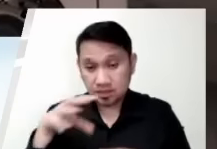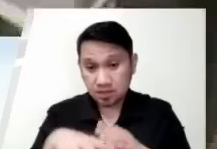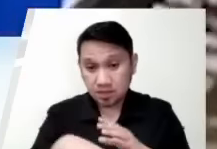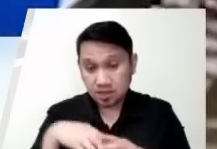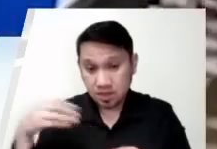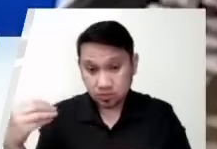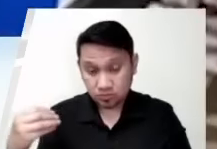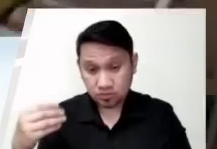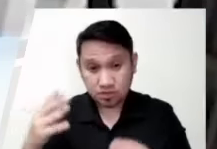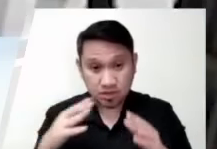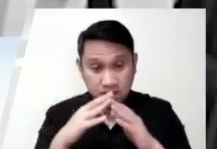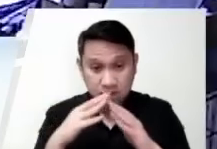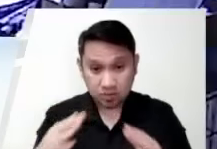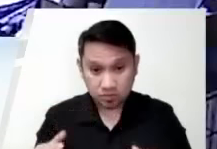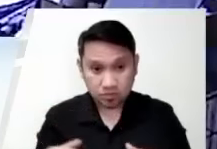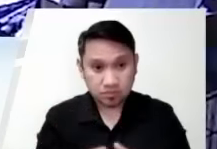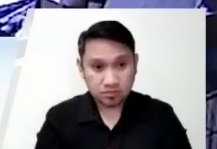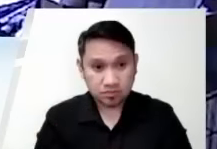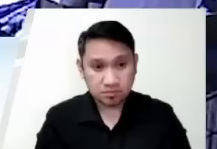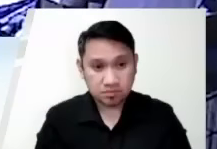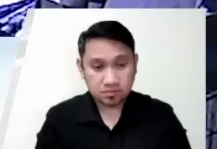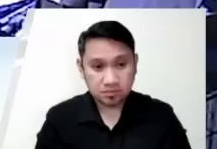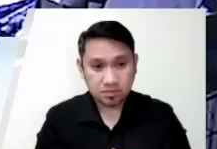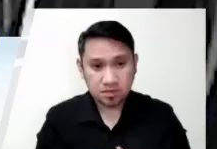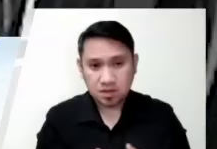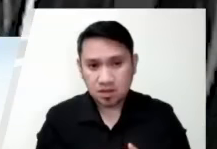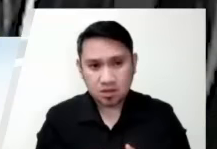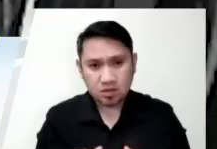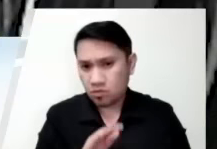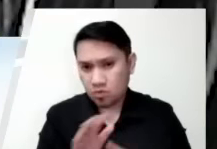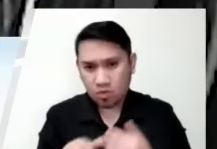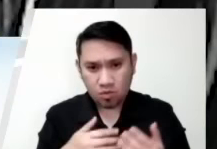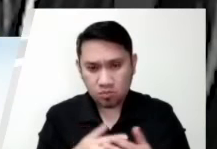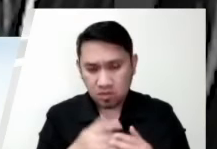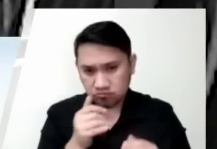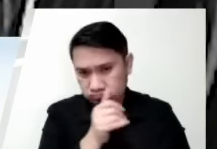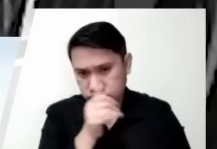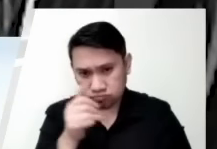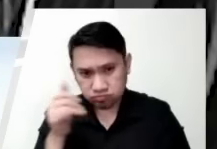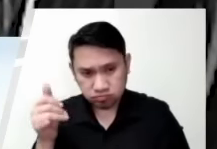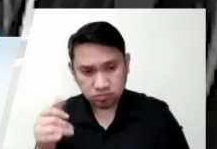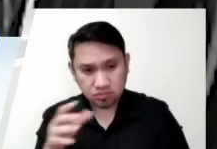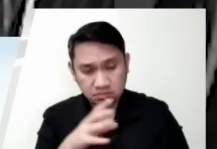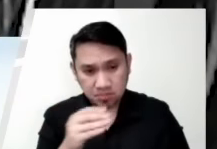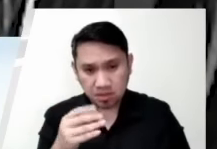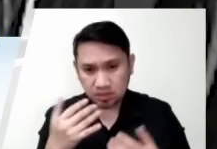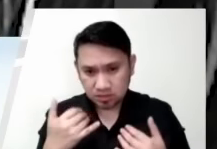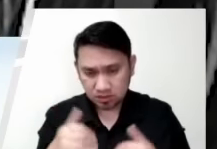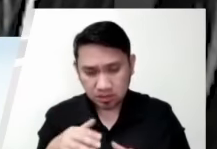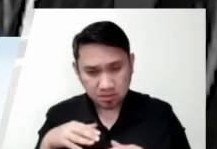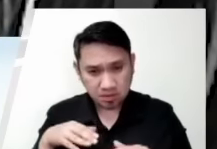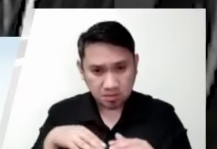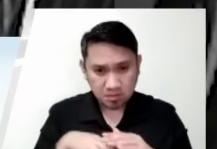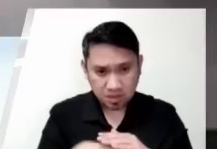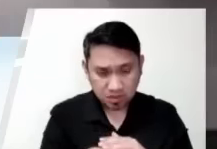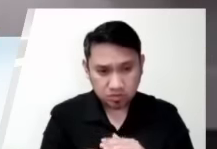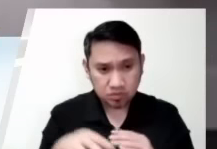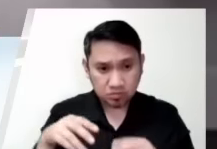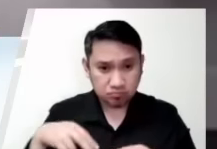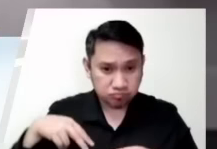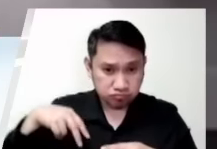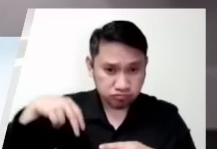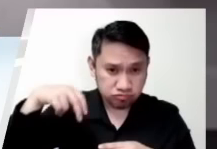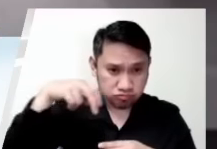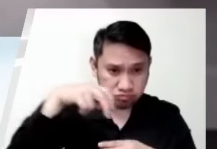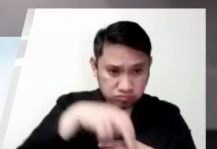Rizal pero kahit covered na halos lahat ng anggulo nakuha pa rin ito looban ng suspect na nag-over the bakod sa gilid